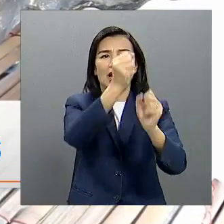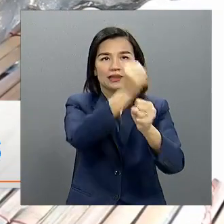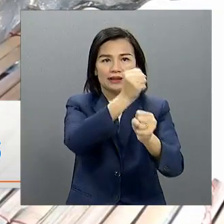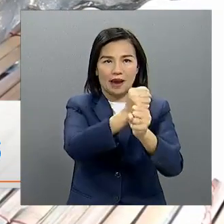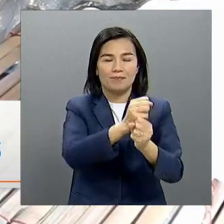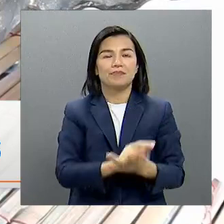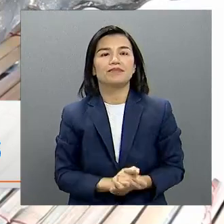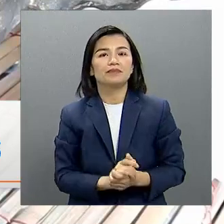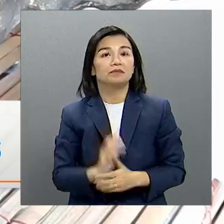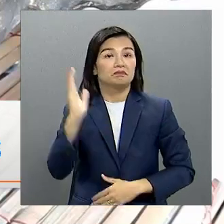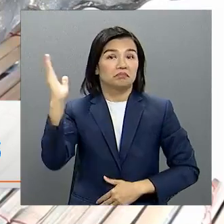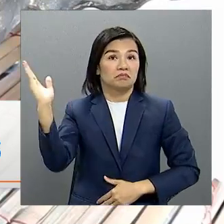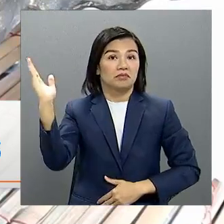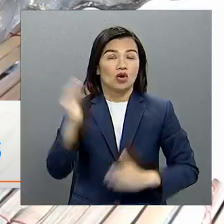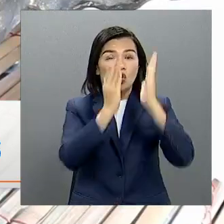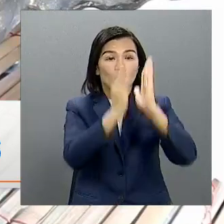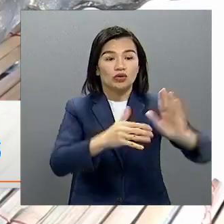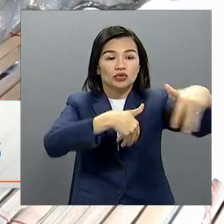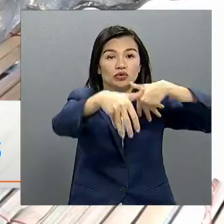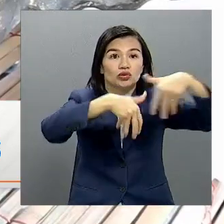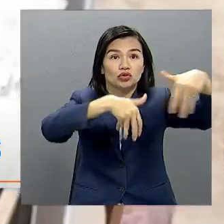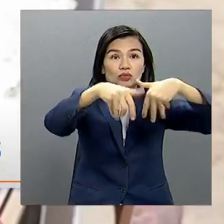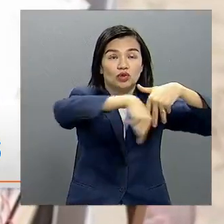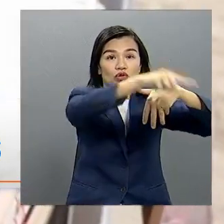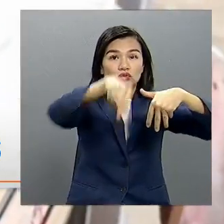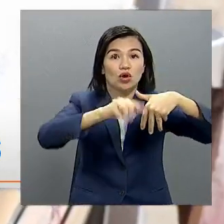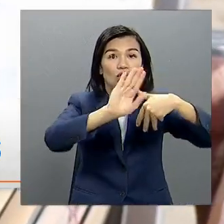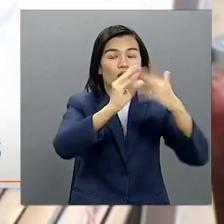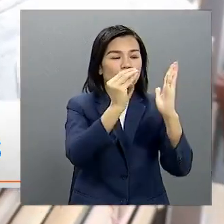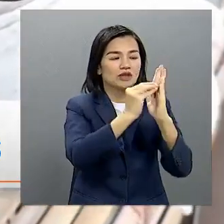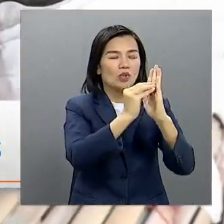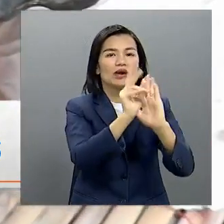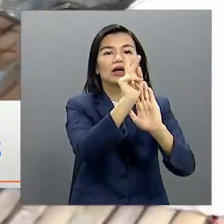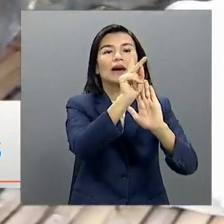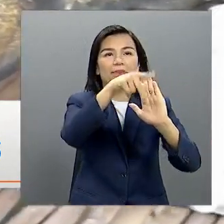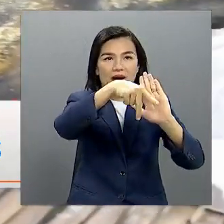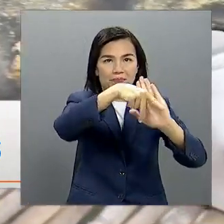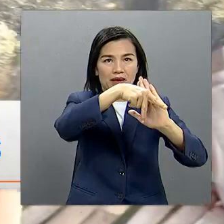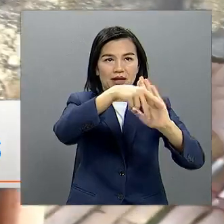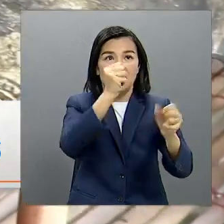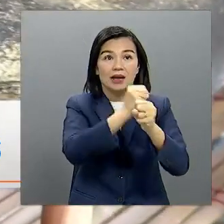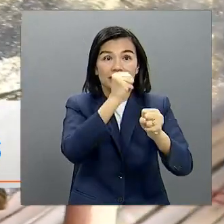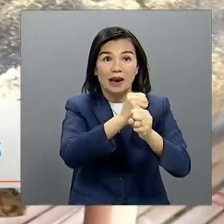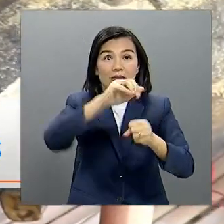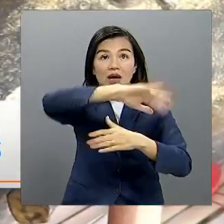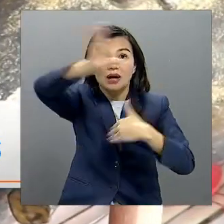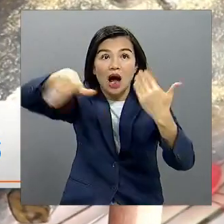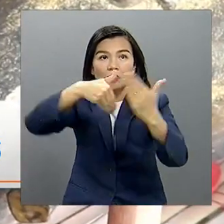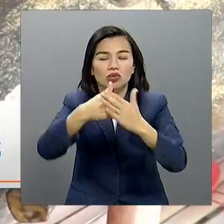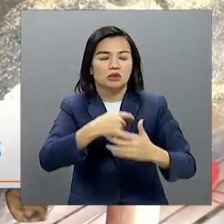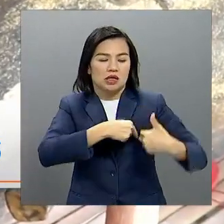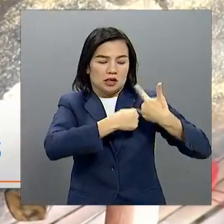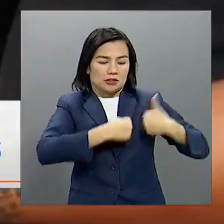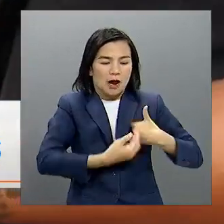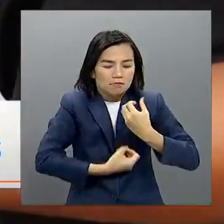รรมชาวบ้านในพื้นที่ตำบลไตรตรึงอำเภอเมืองจังหวัดกำแพงเพชรที่สร้างสรรค์ผลงานทั้งหมดออกมาจากใจจนสามารถสร้